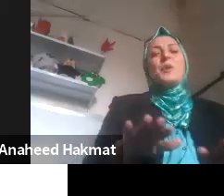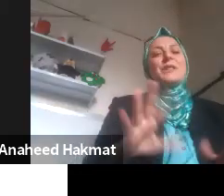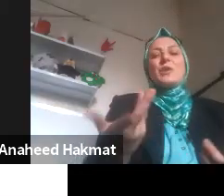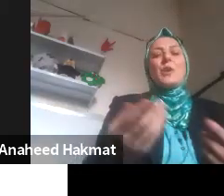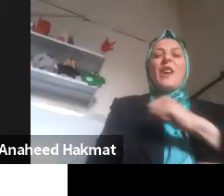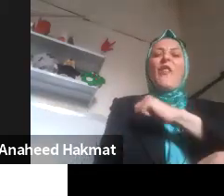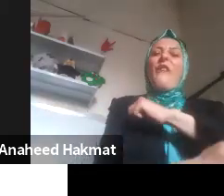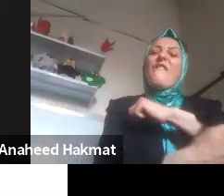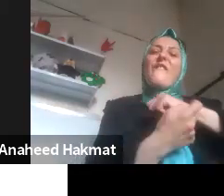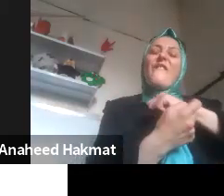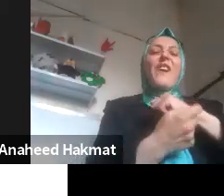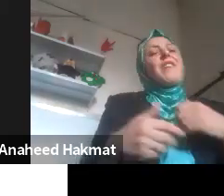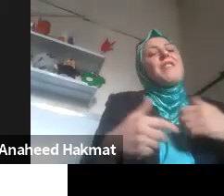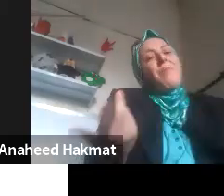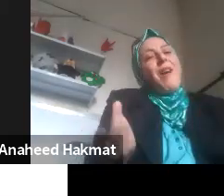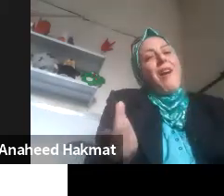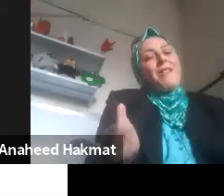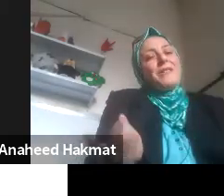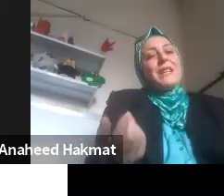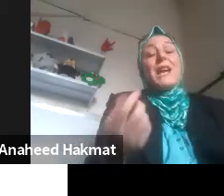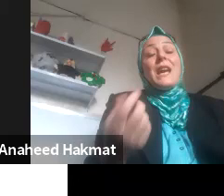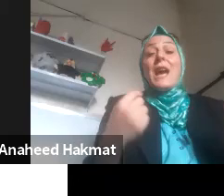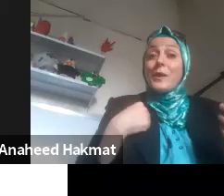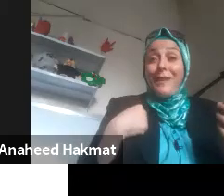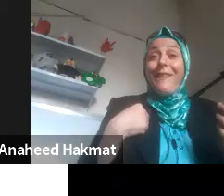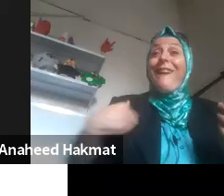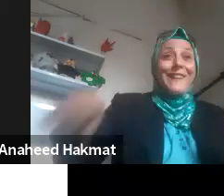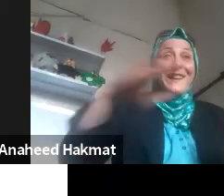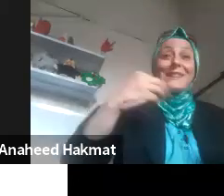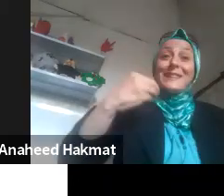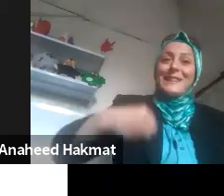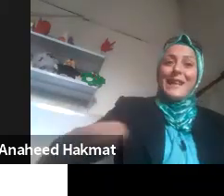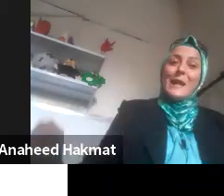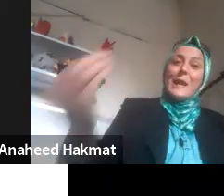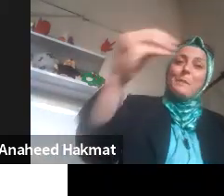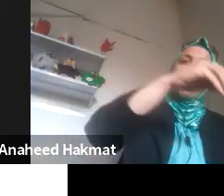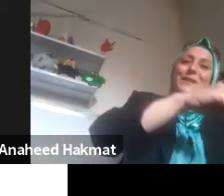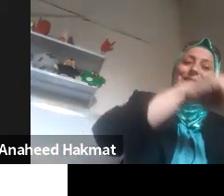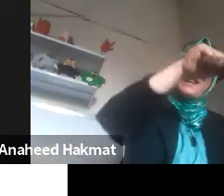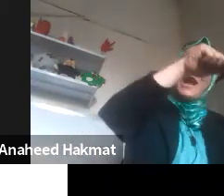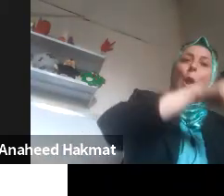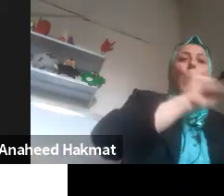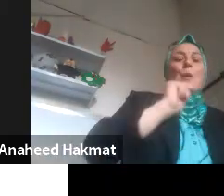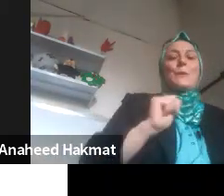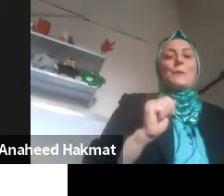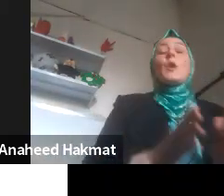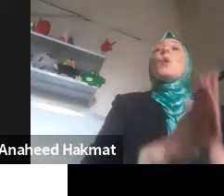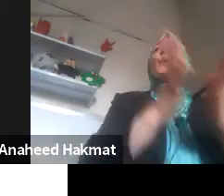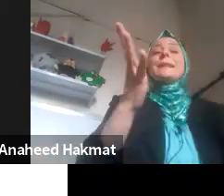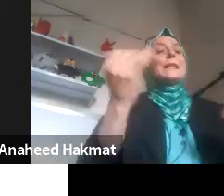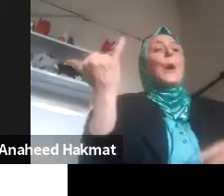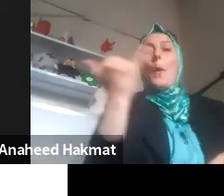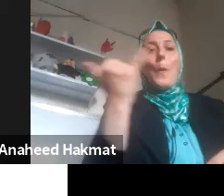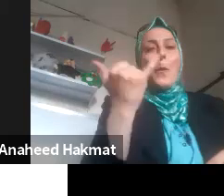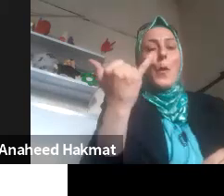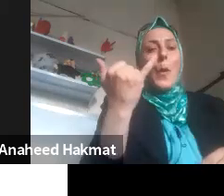إذا كان عملية التوصيل عملية الاستلام صعب. وكتير مهم إنه نعزز أي